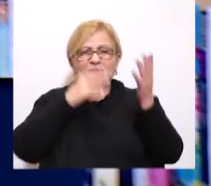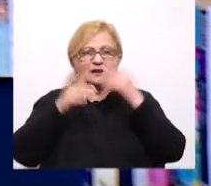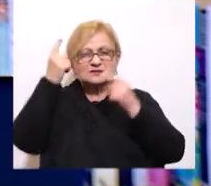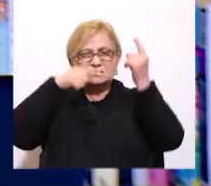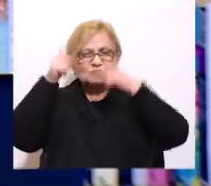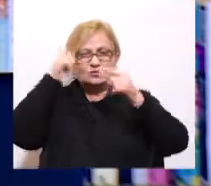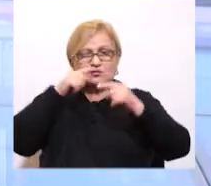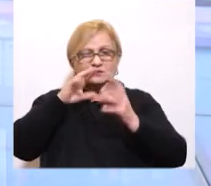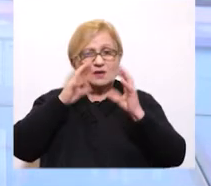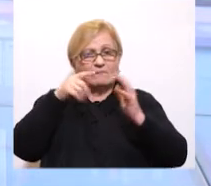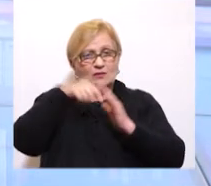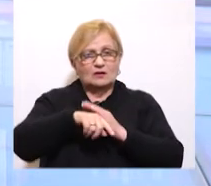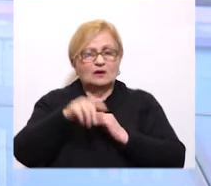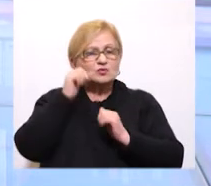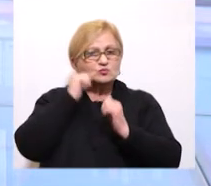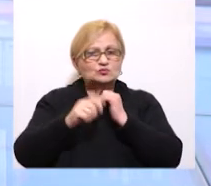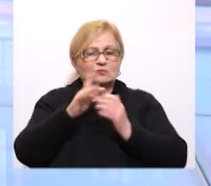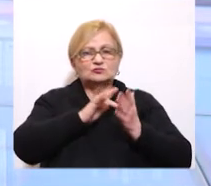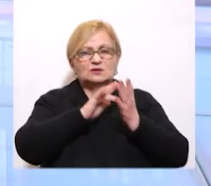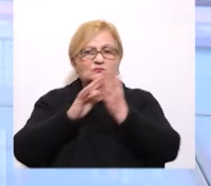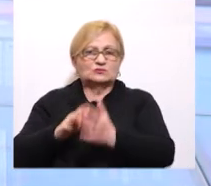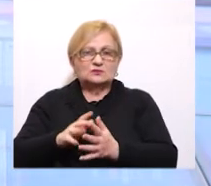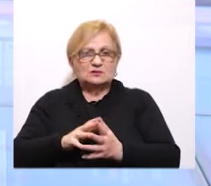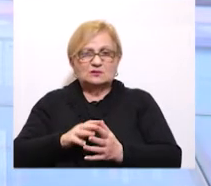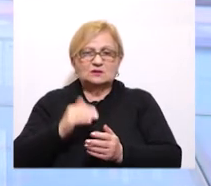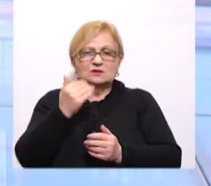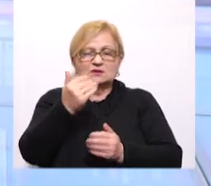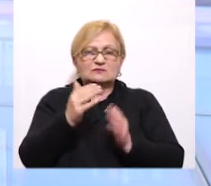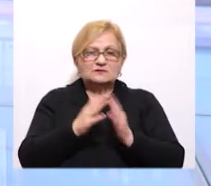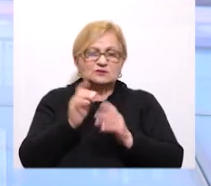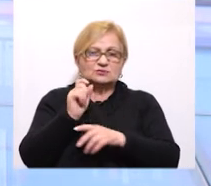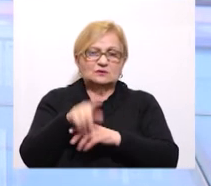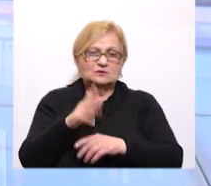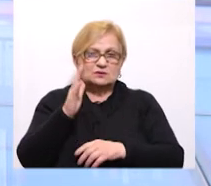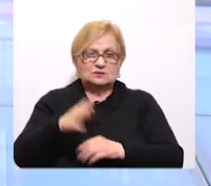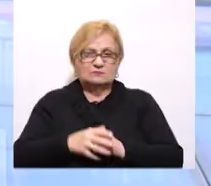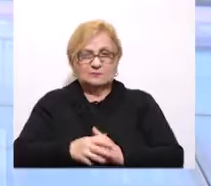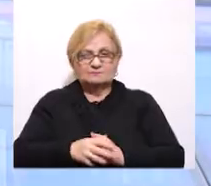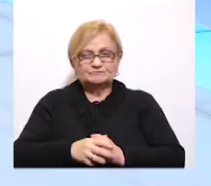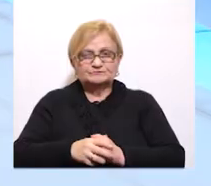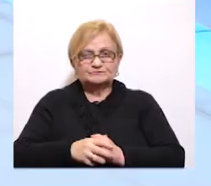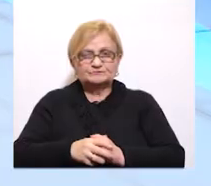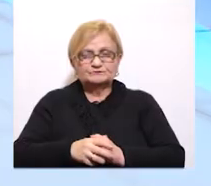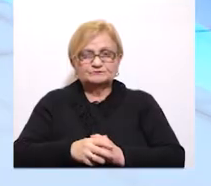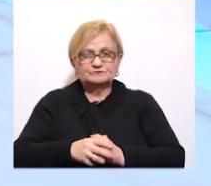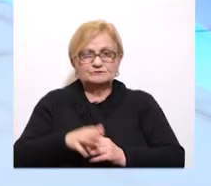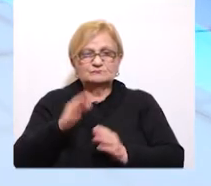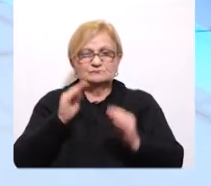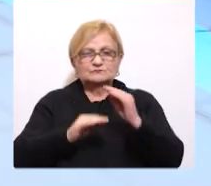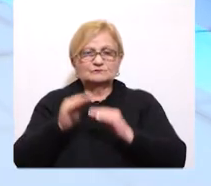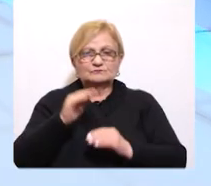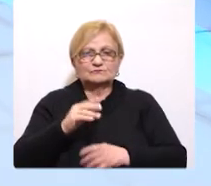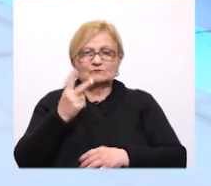სამყაროა, რომელშიც სულ უნდა იმოგზაუროთ. თქვენი საშინაო დავალება კი ასეთი იქნება.